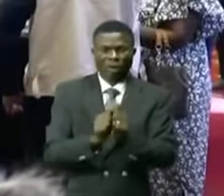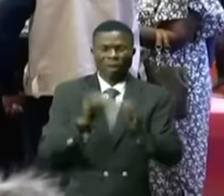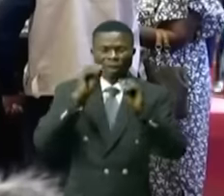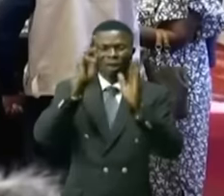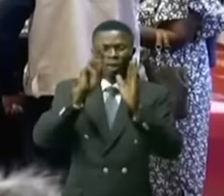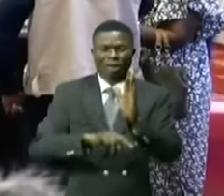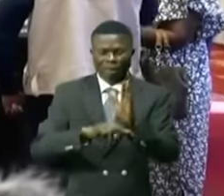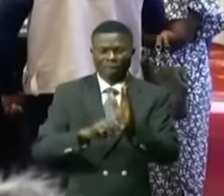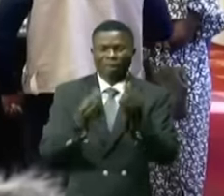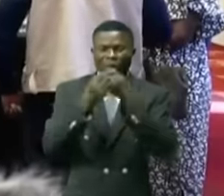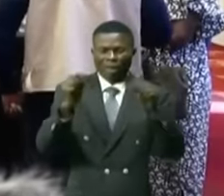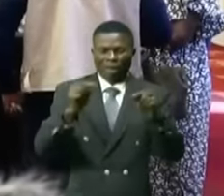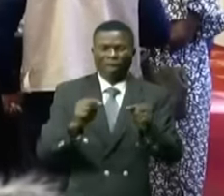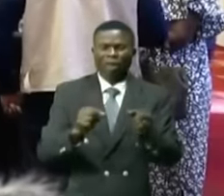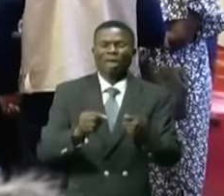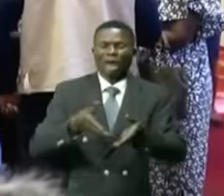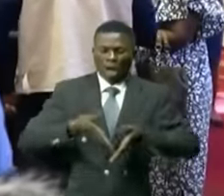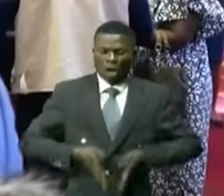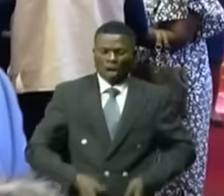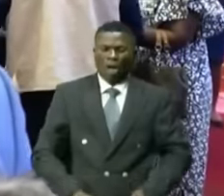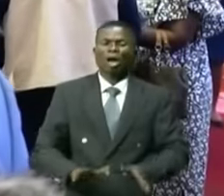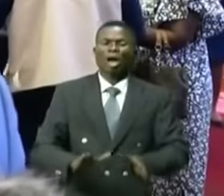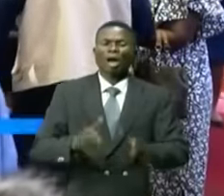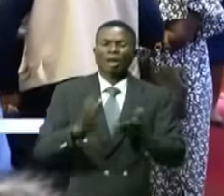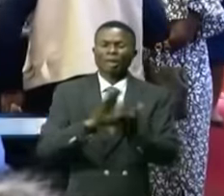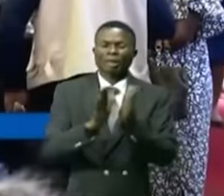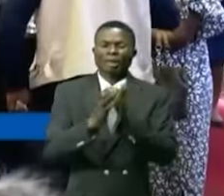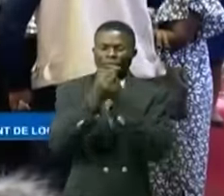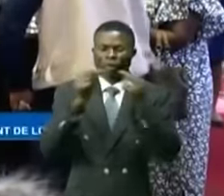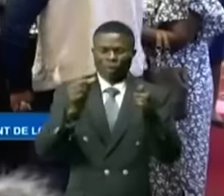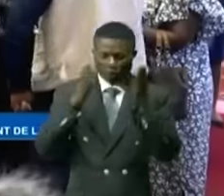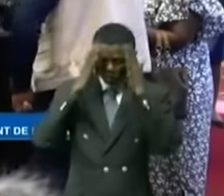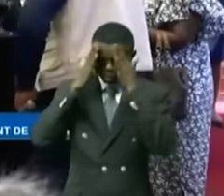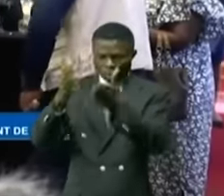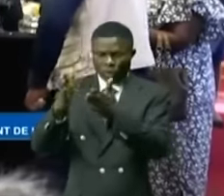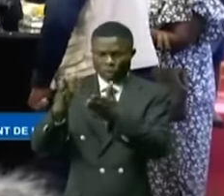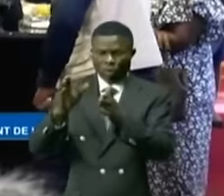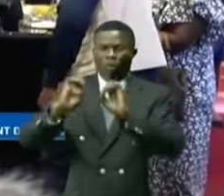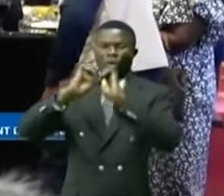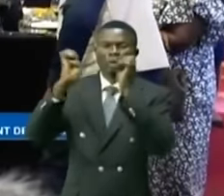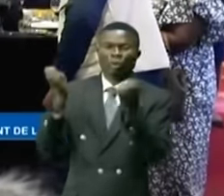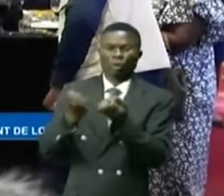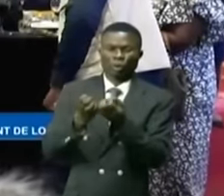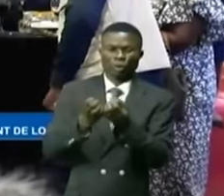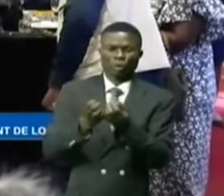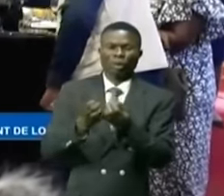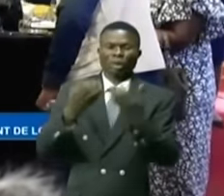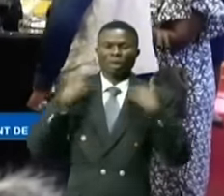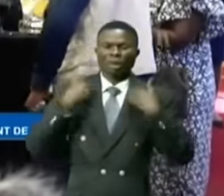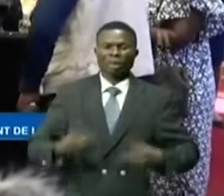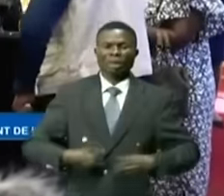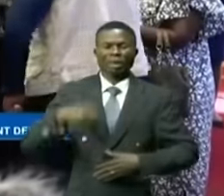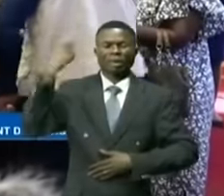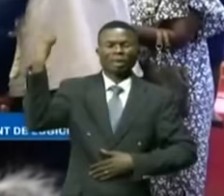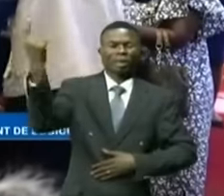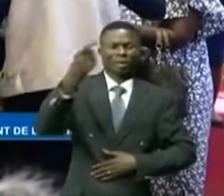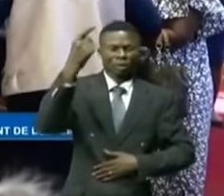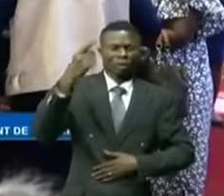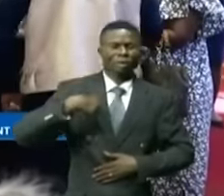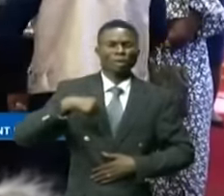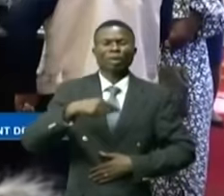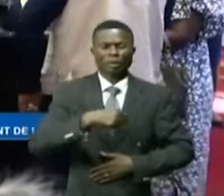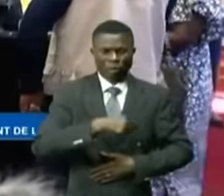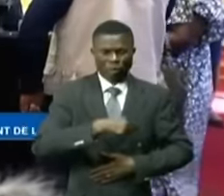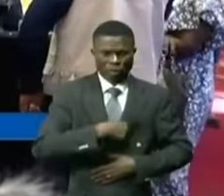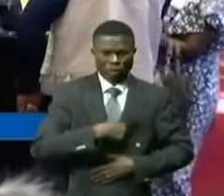de la maternité et tout, nous nous sommes tournés vers l'équipe justement de la couverture de santé universelle. Donc, nous nous